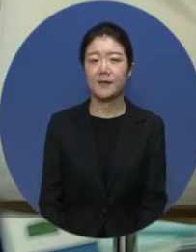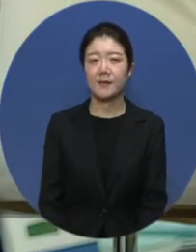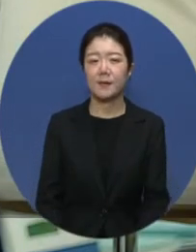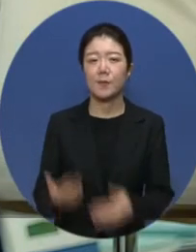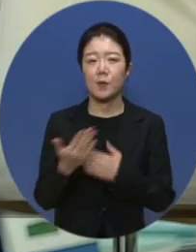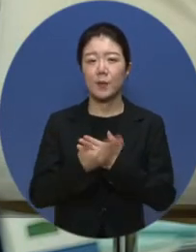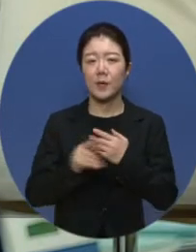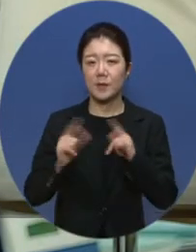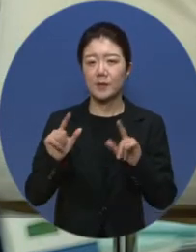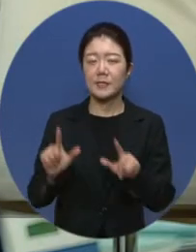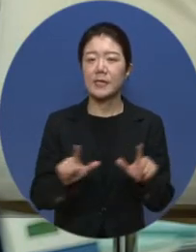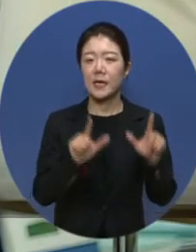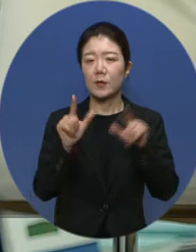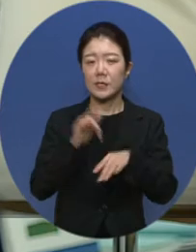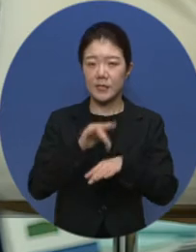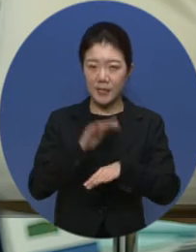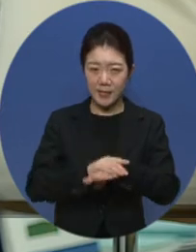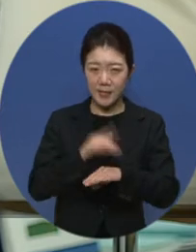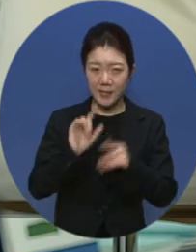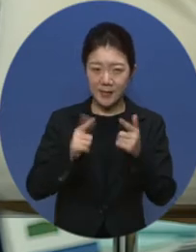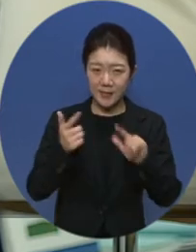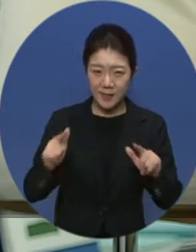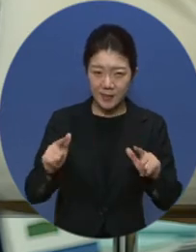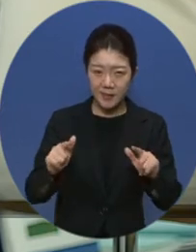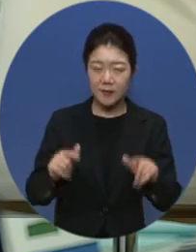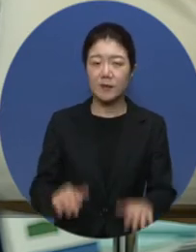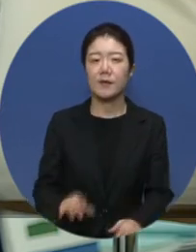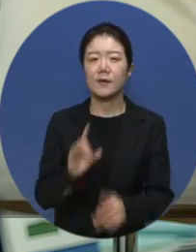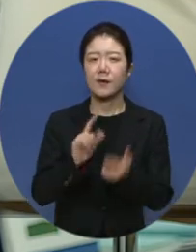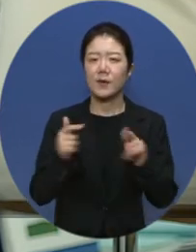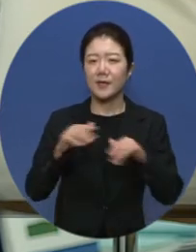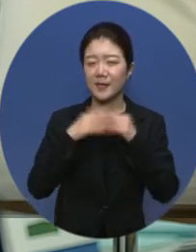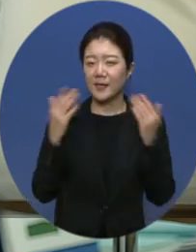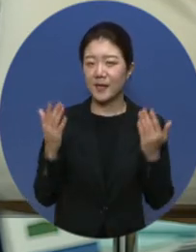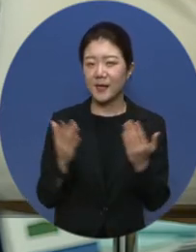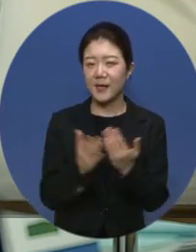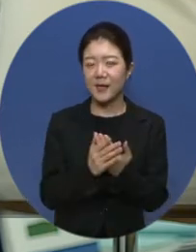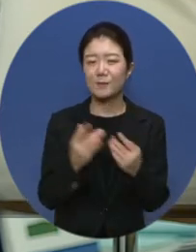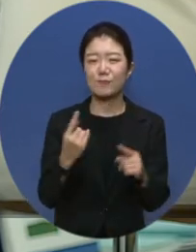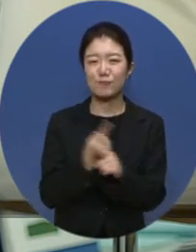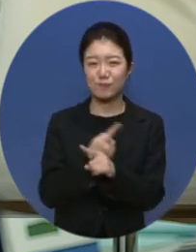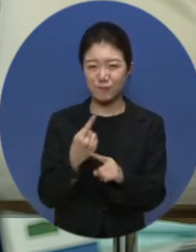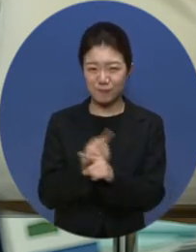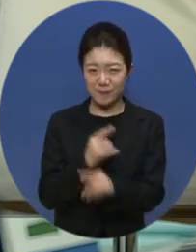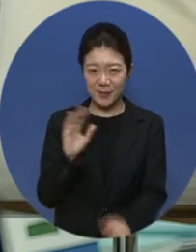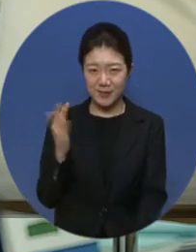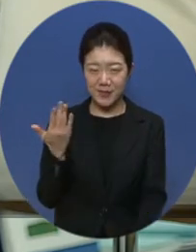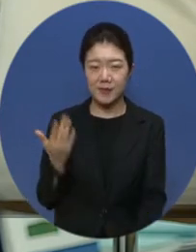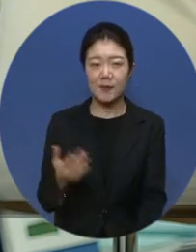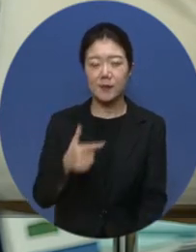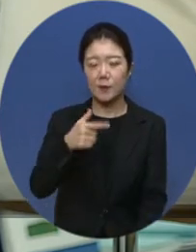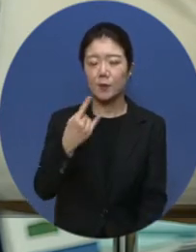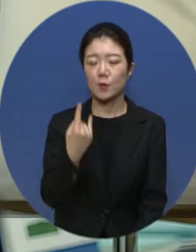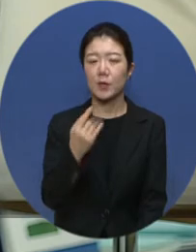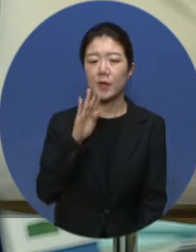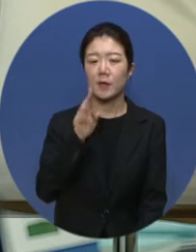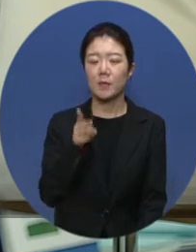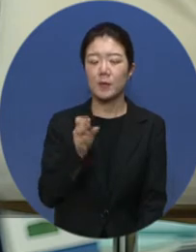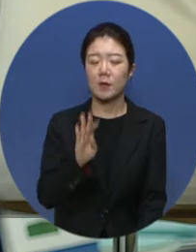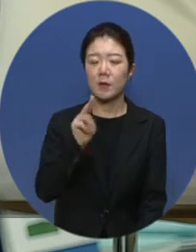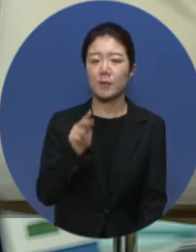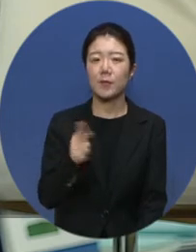몸이 다르면 또 생활 습관도 다르게 되고 여러 가지 다 모든 것들이 바뀌게 되거든요. 뇌병변 같은 경우에는